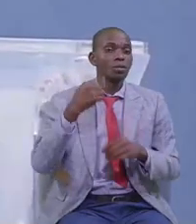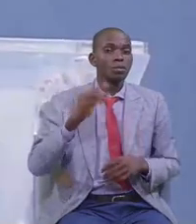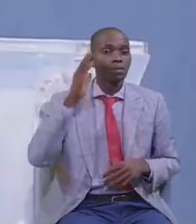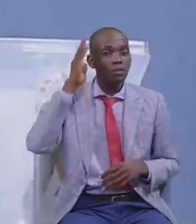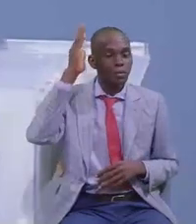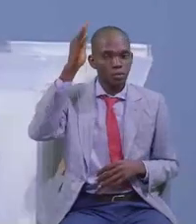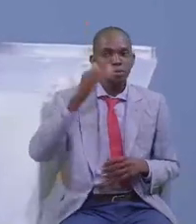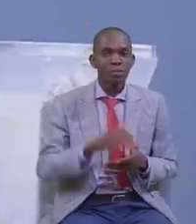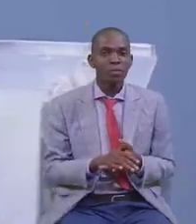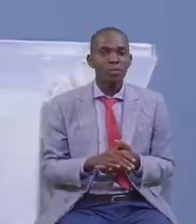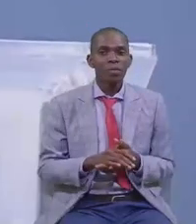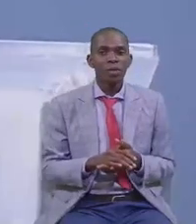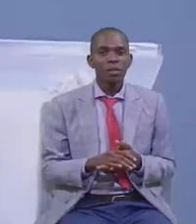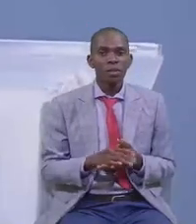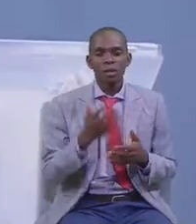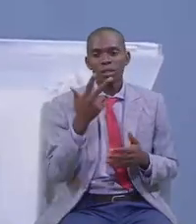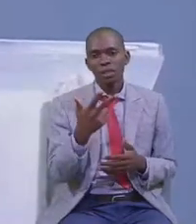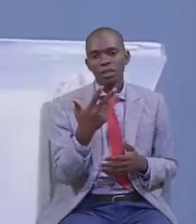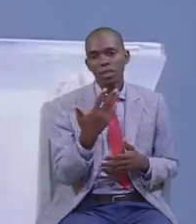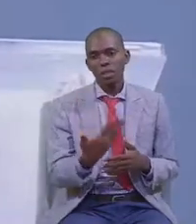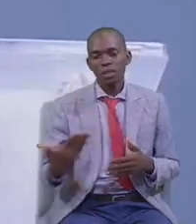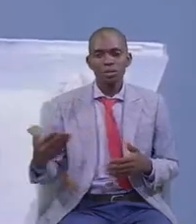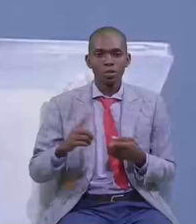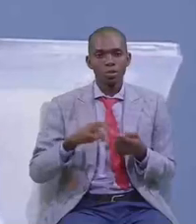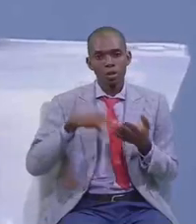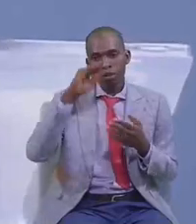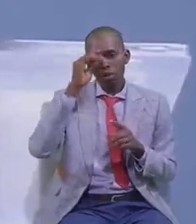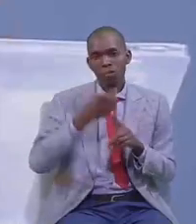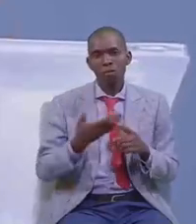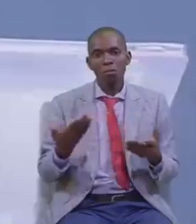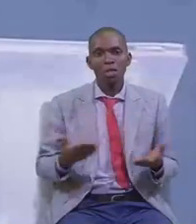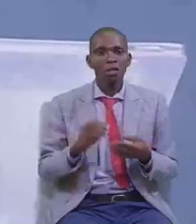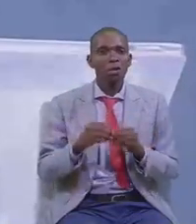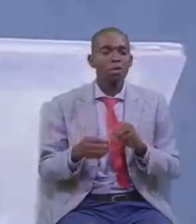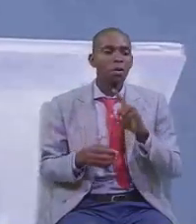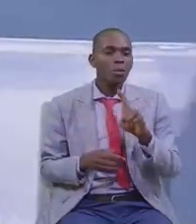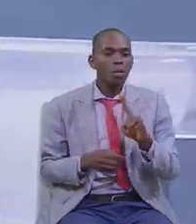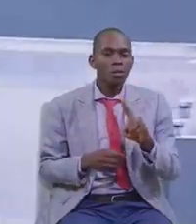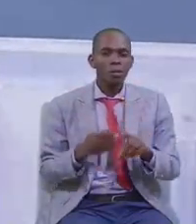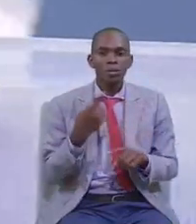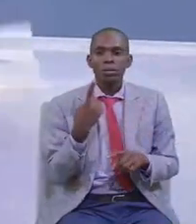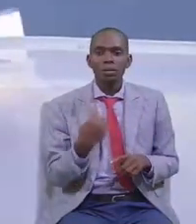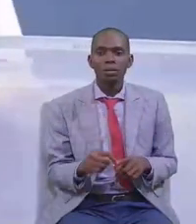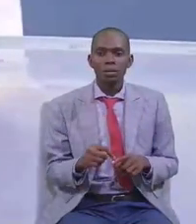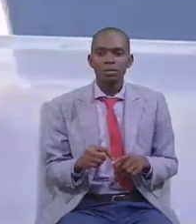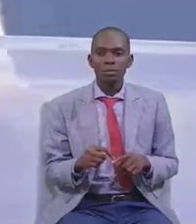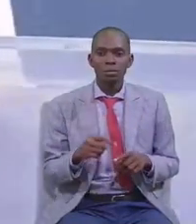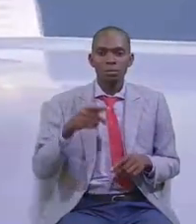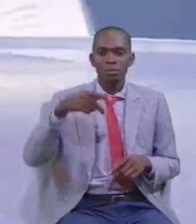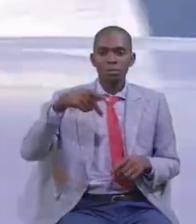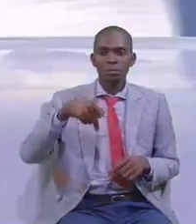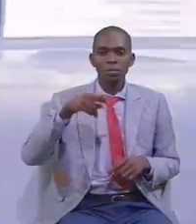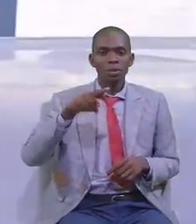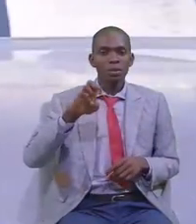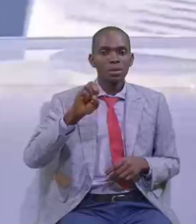Il y a trois éléments à voir. Premièrement, le berger qui préside. Deuxième